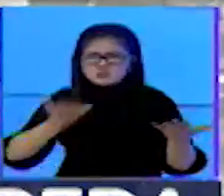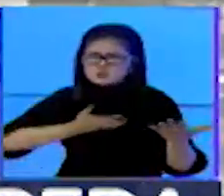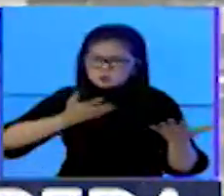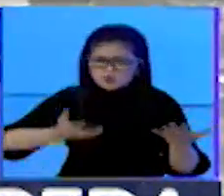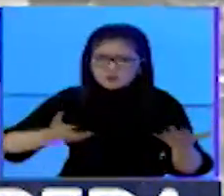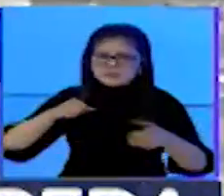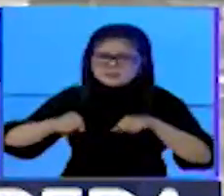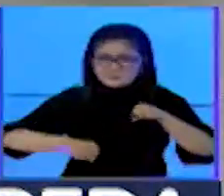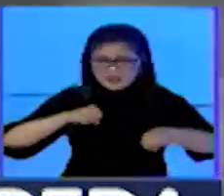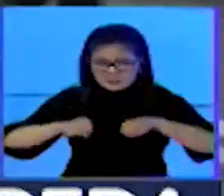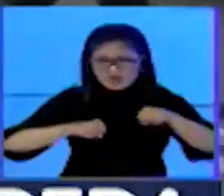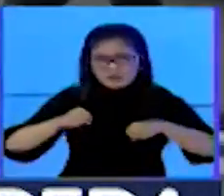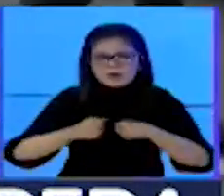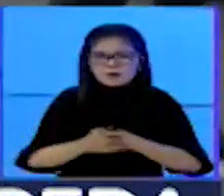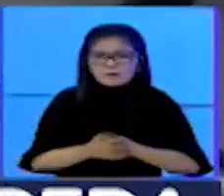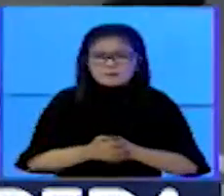sepeda.